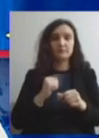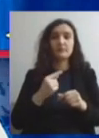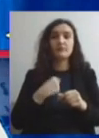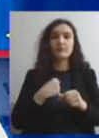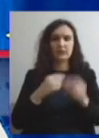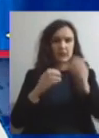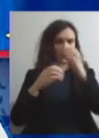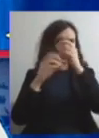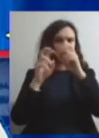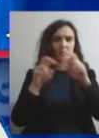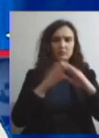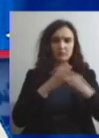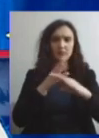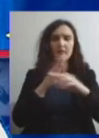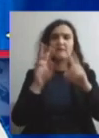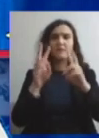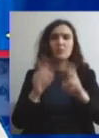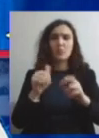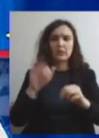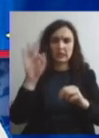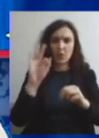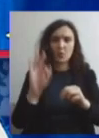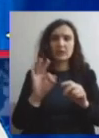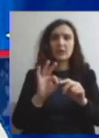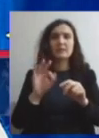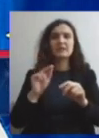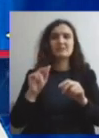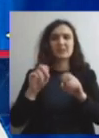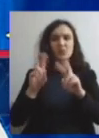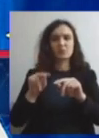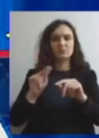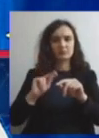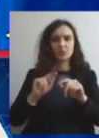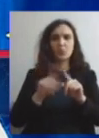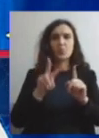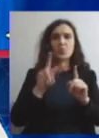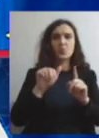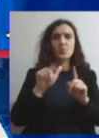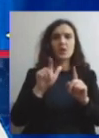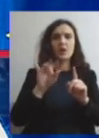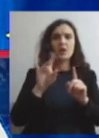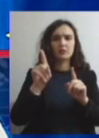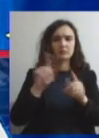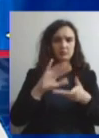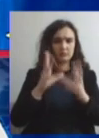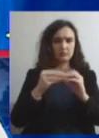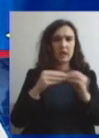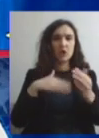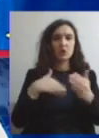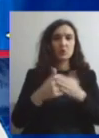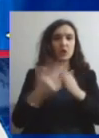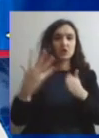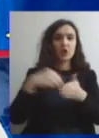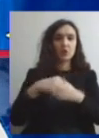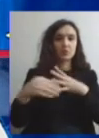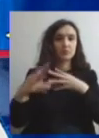ლაბორატორიებს ვამოწვევთ, როგორც რეგულირების სააგენტოს მხრიდან, ასევე ლუგარის ლაბორატორიაც არის აქტიურად ჩართული ამ პროცესში,